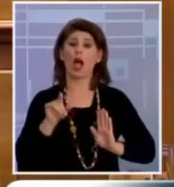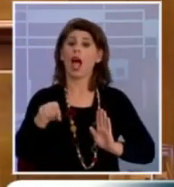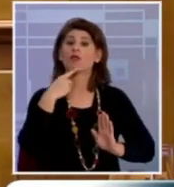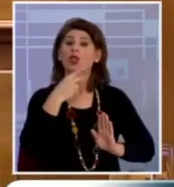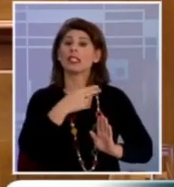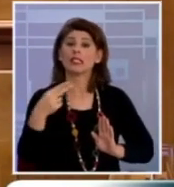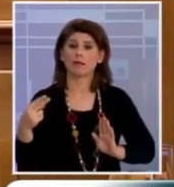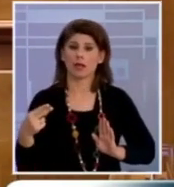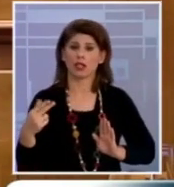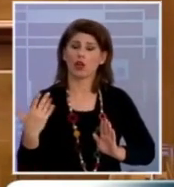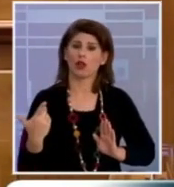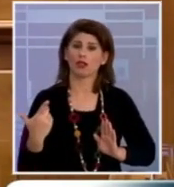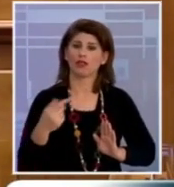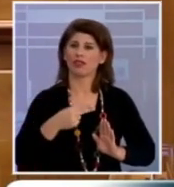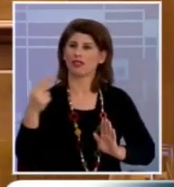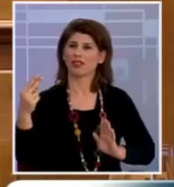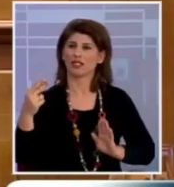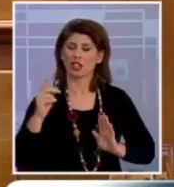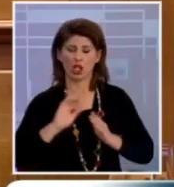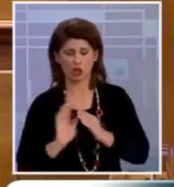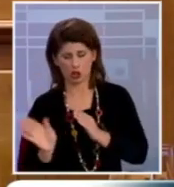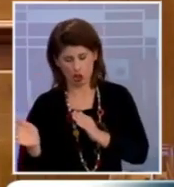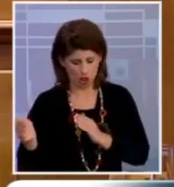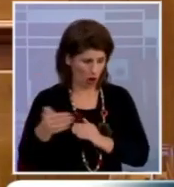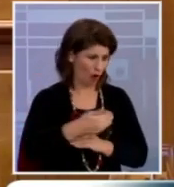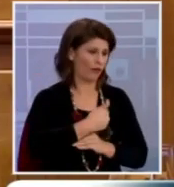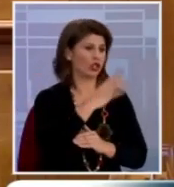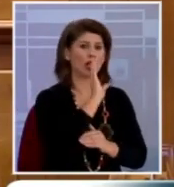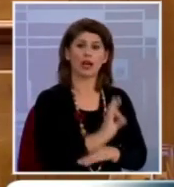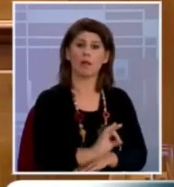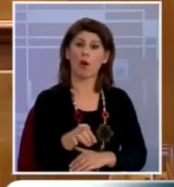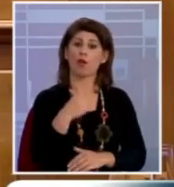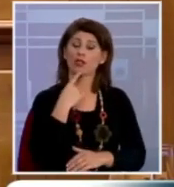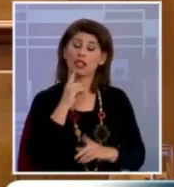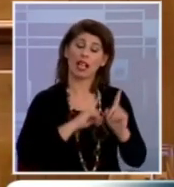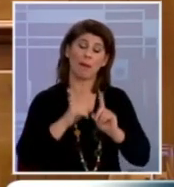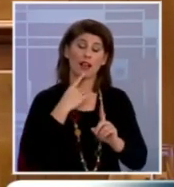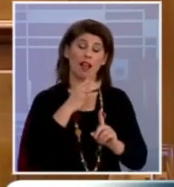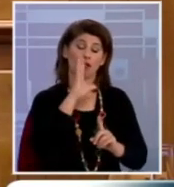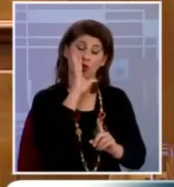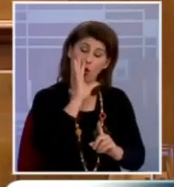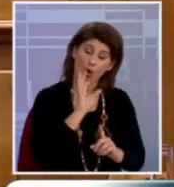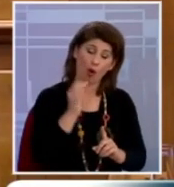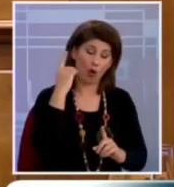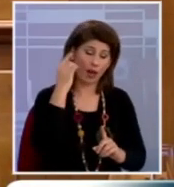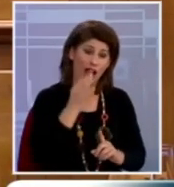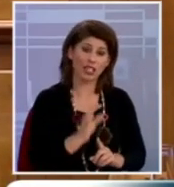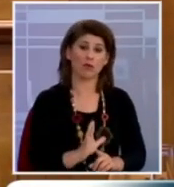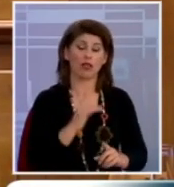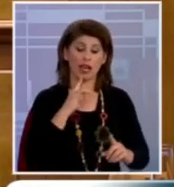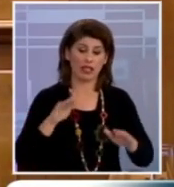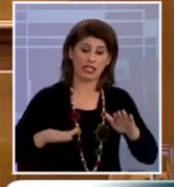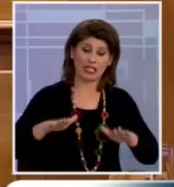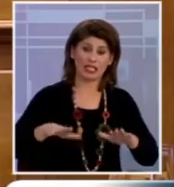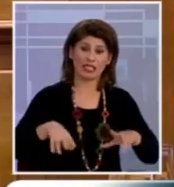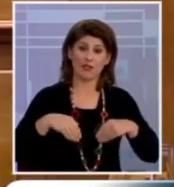σημαίνει ότι η περιβόητη στροφή στο ρεαλισμό, όπως εννοούν κάποιοι το ρεαλισμό, δηλαδή συμβιβασμό εις βάρος των